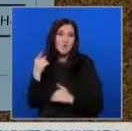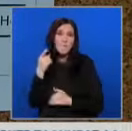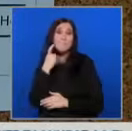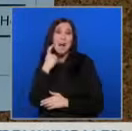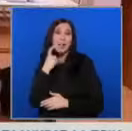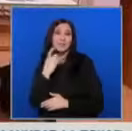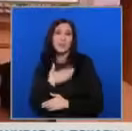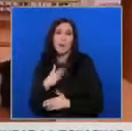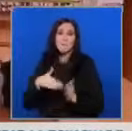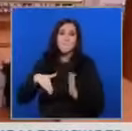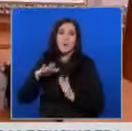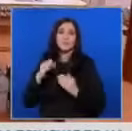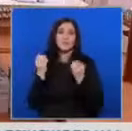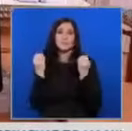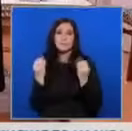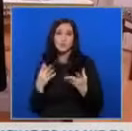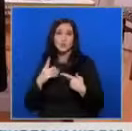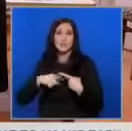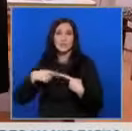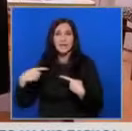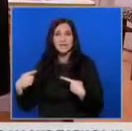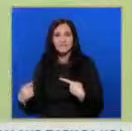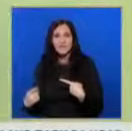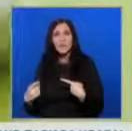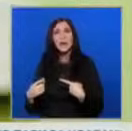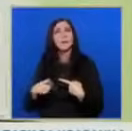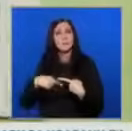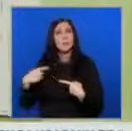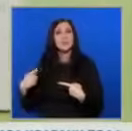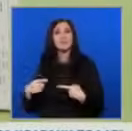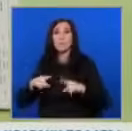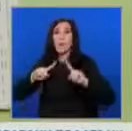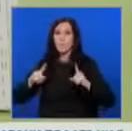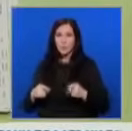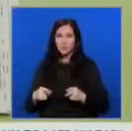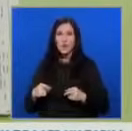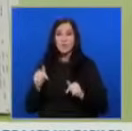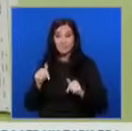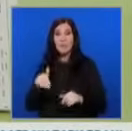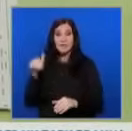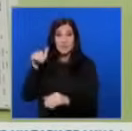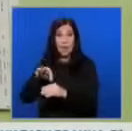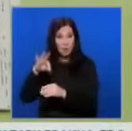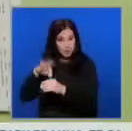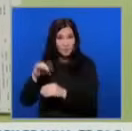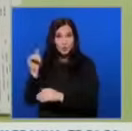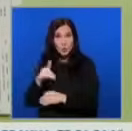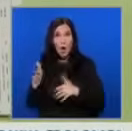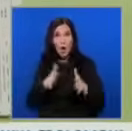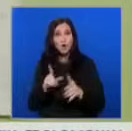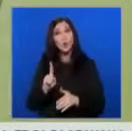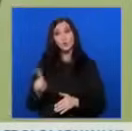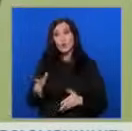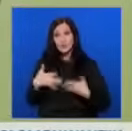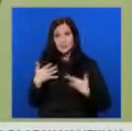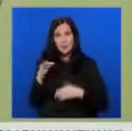Белащица има много повече възможности да се развие и то да се развие много по-ускорено. Днес пред урните дойдоха и хора, които искаха да